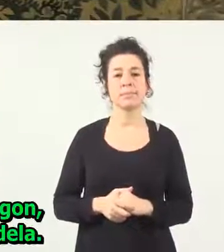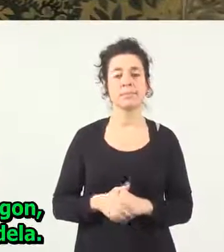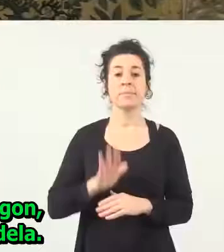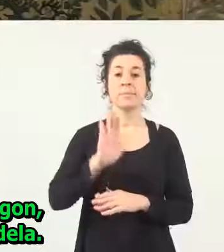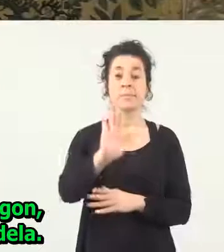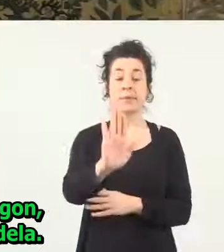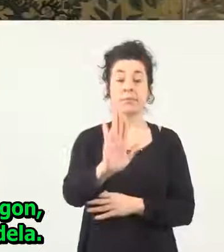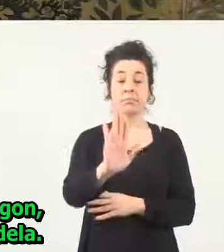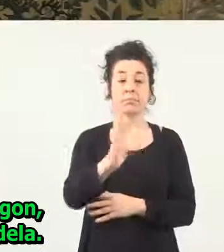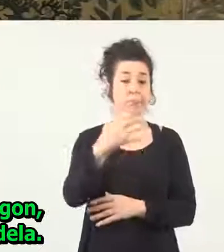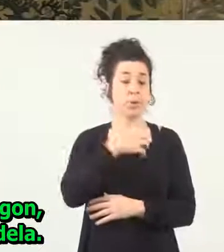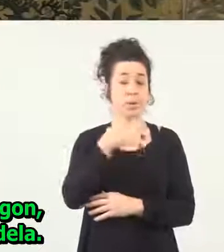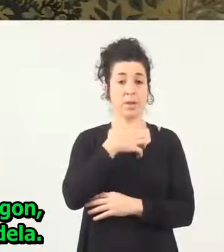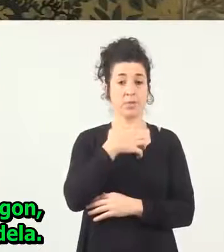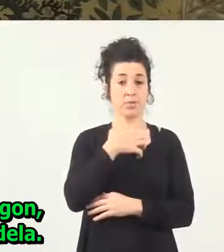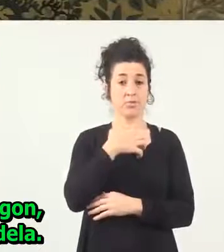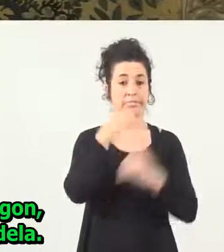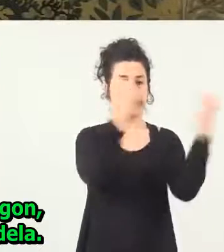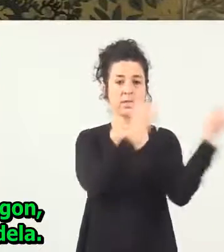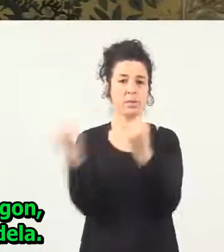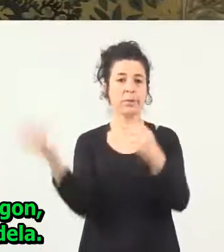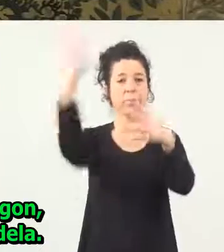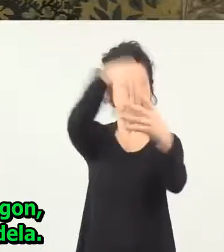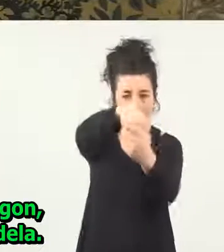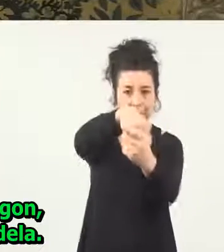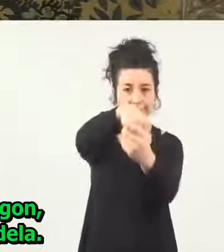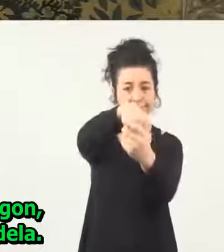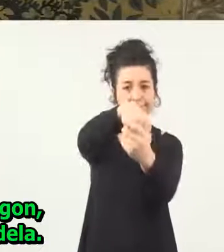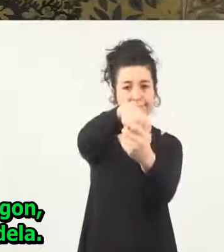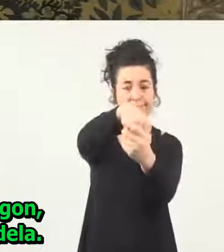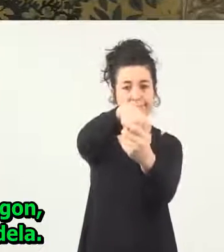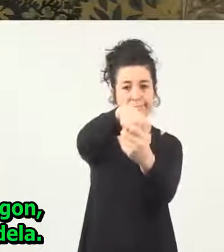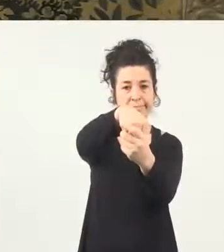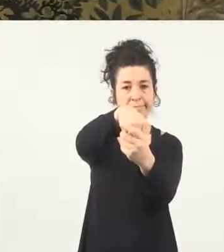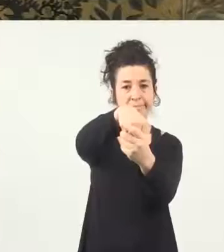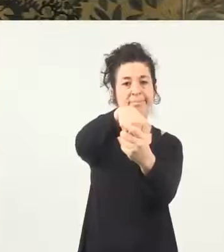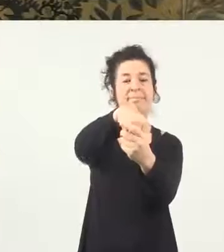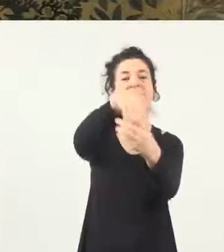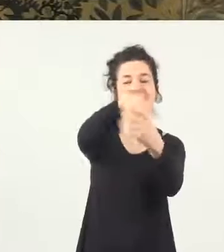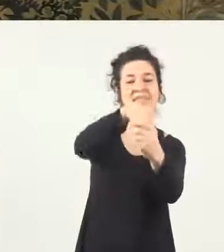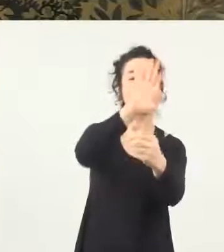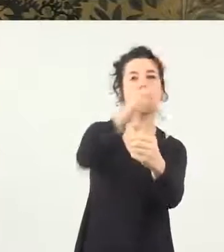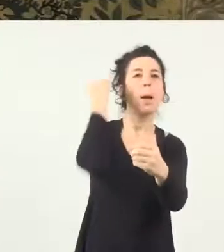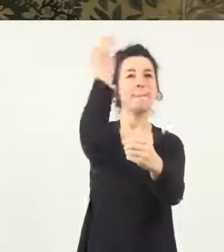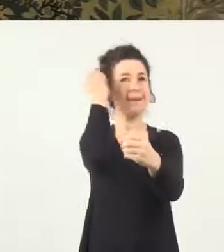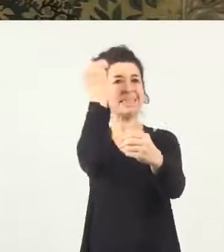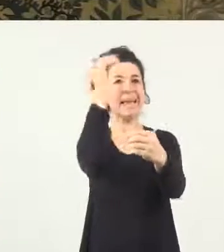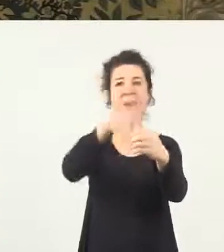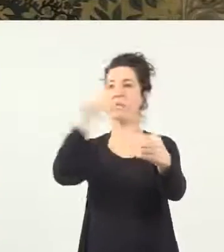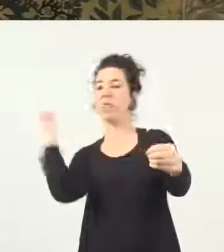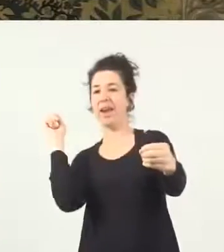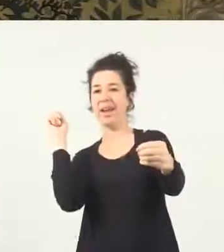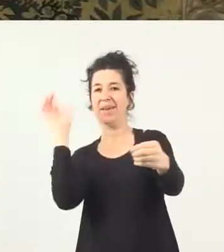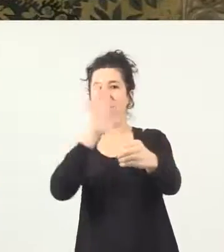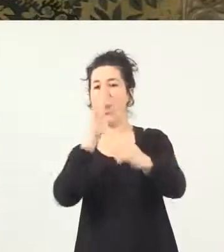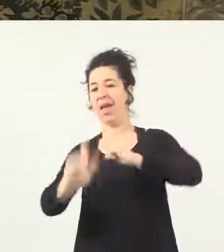Baina ezin duguna da, egon instituzioetan pentsatzen, instituzioetatik aparte gaudela. Zen ikuste dut hori da, trampa bat